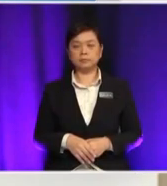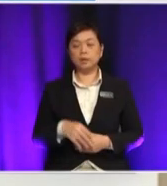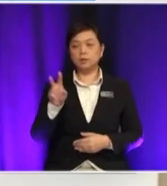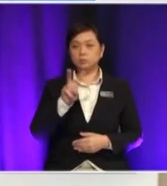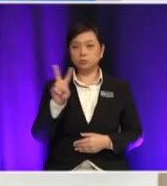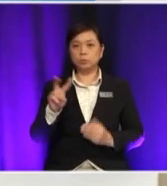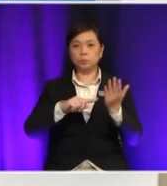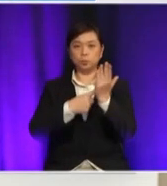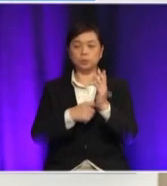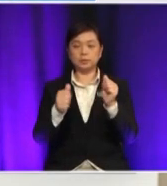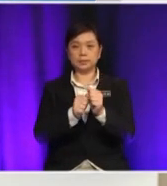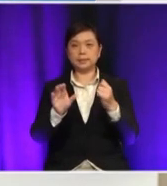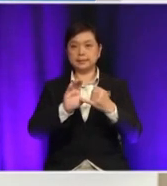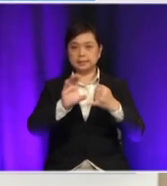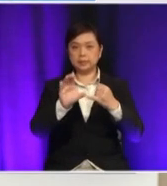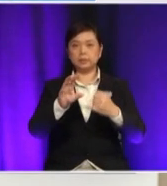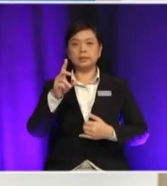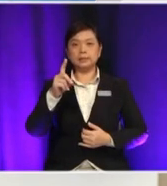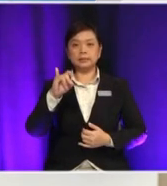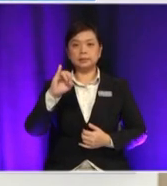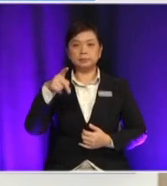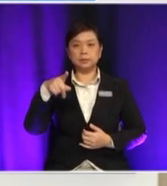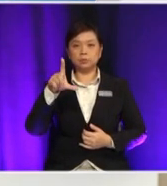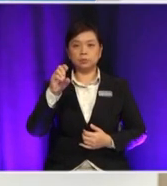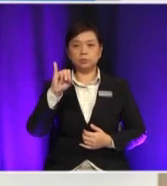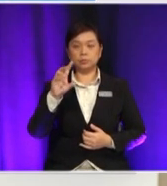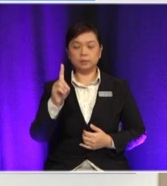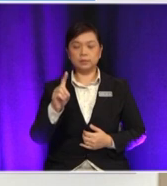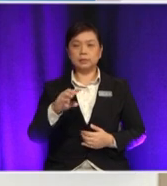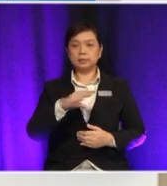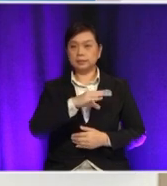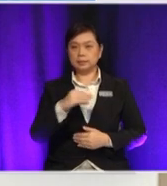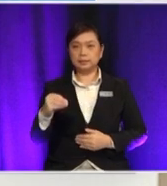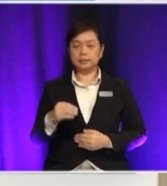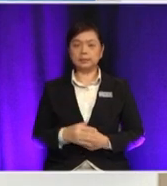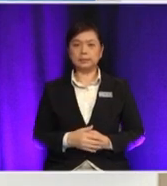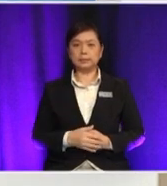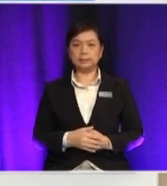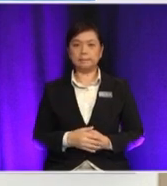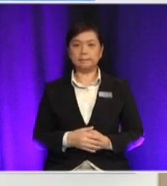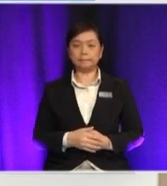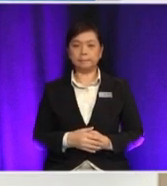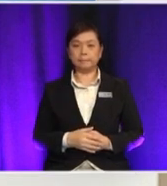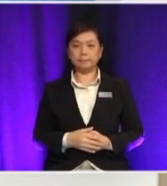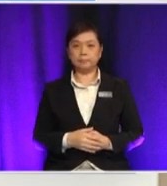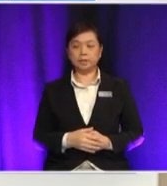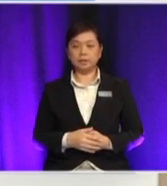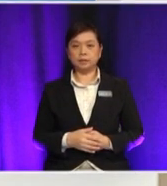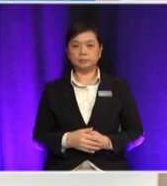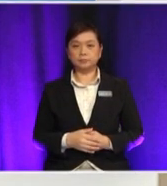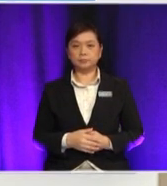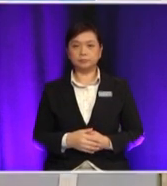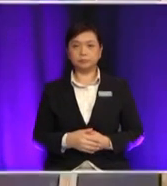bermula dengan sel induk yang diploid kedua-duanya melibatkan sitokinesis dan bermula dengan penggandaan ya oke